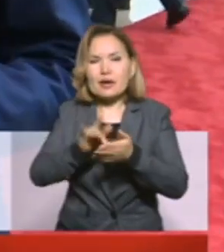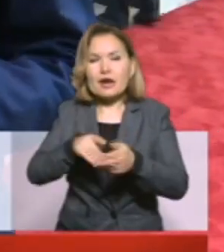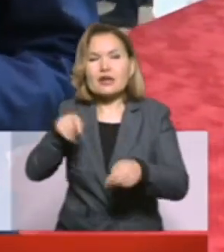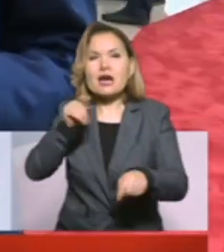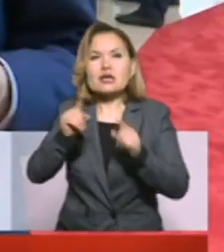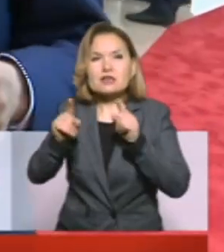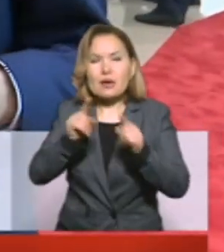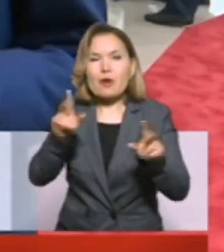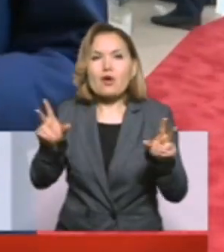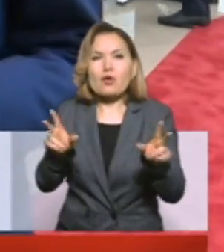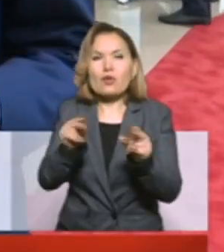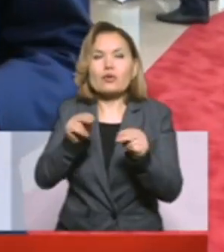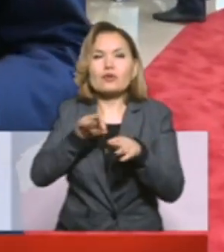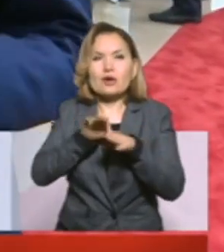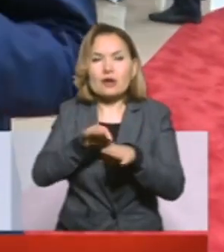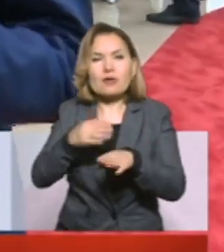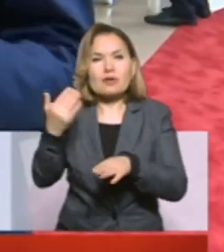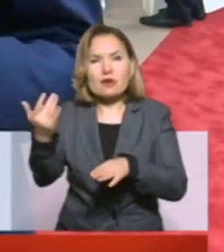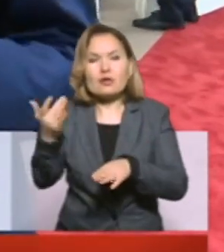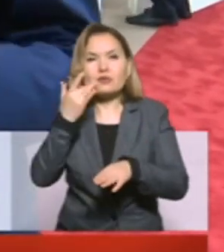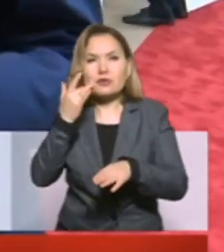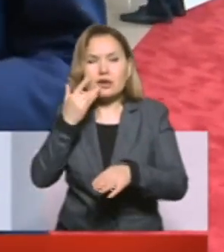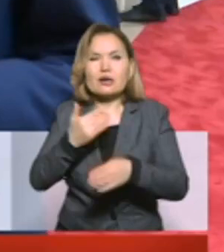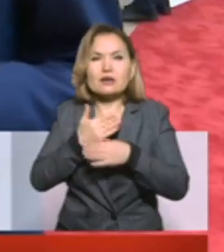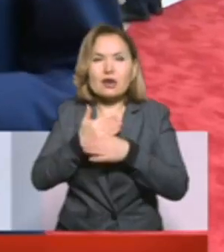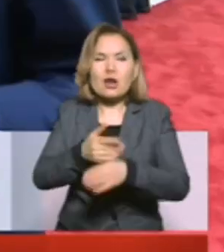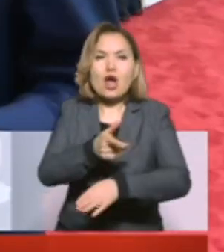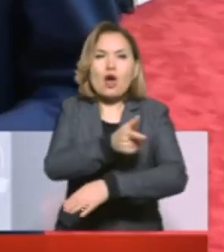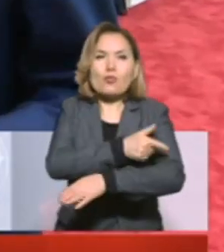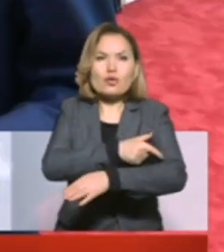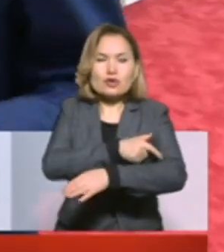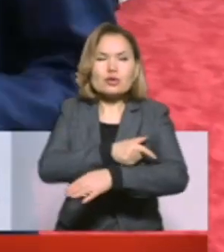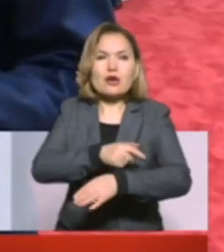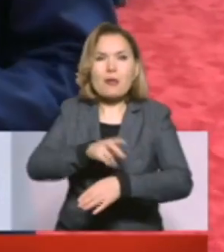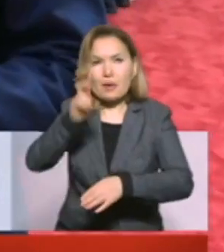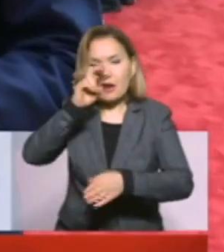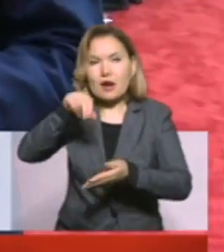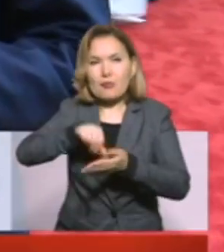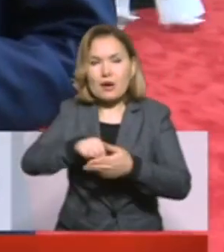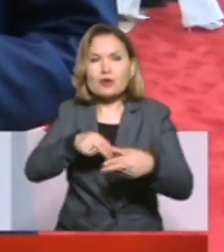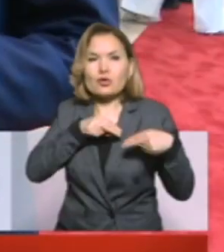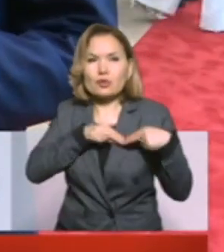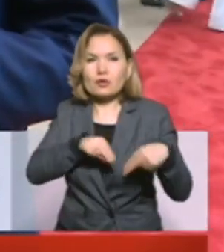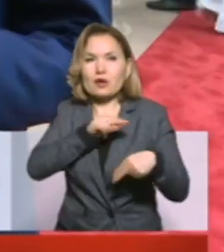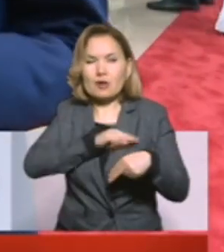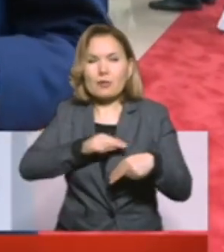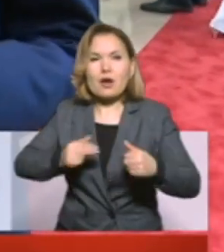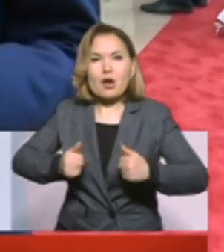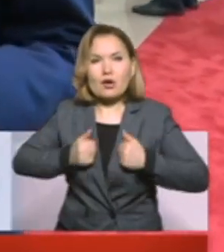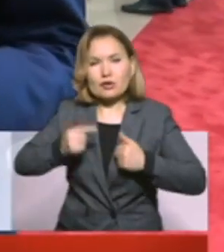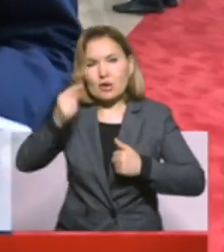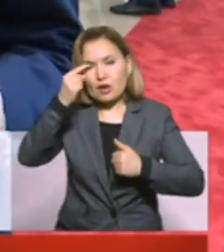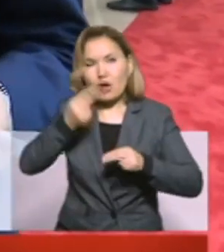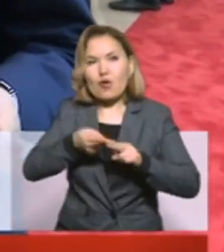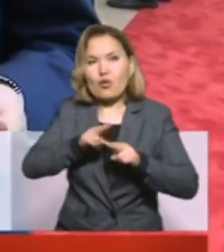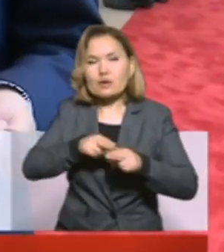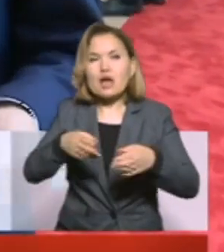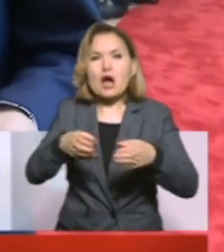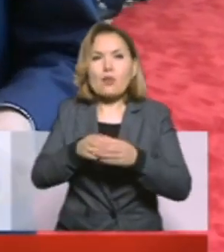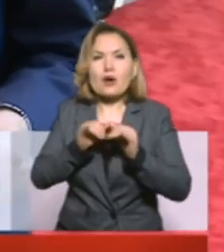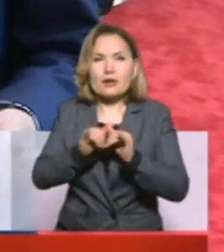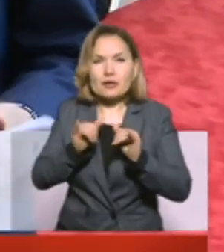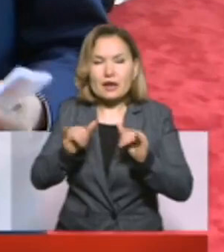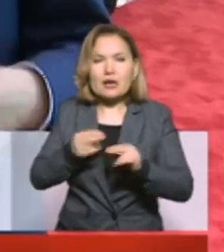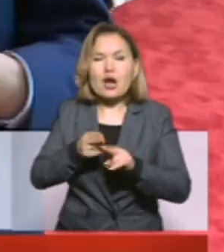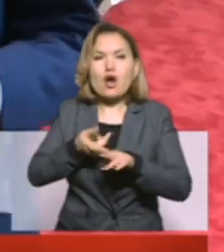саммитін сәтті өткізу үшін өз тарапымыздан және мүше мемлекеттер тарапынан күш саламыз деп ойлаймын. Сол жиын осы ұйымның даму